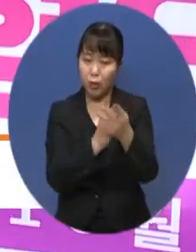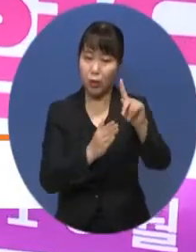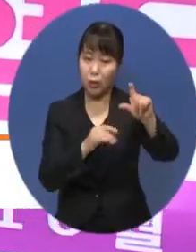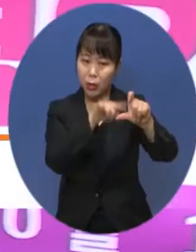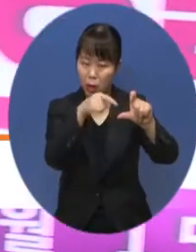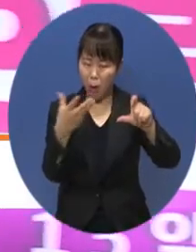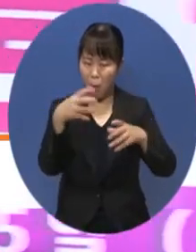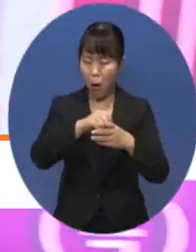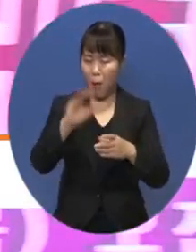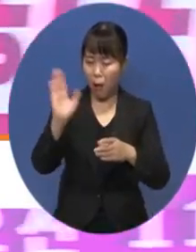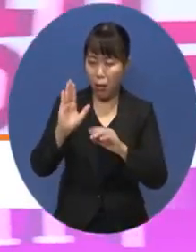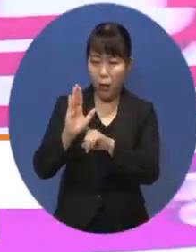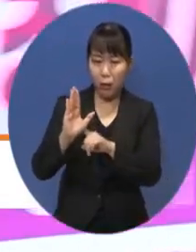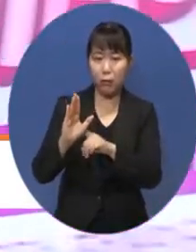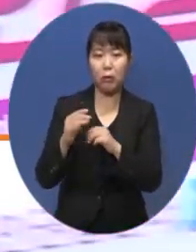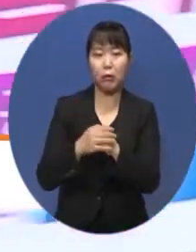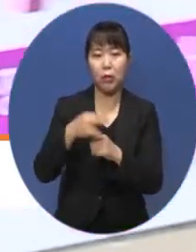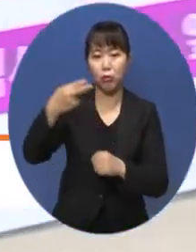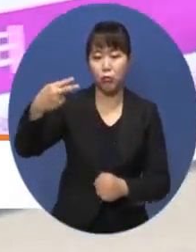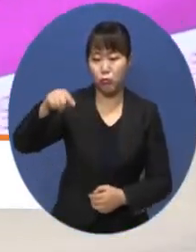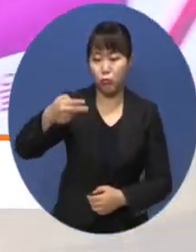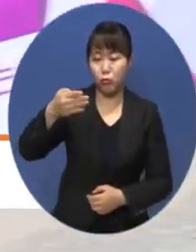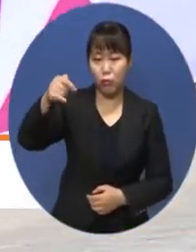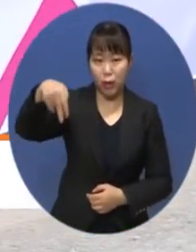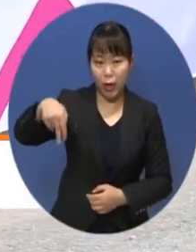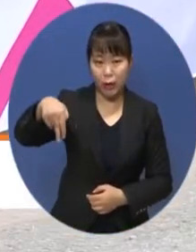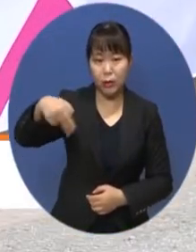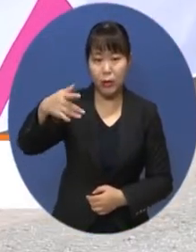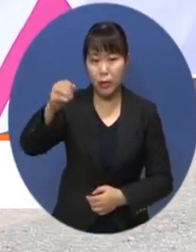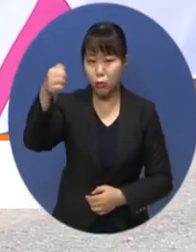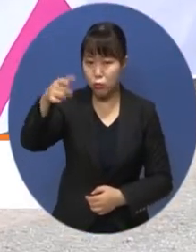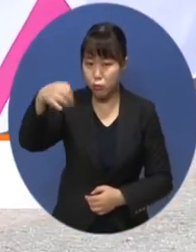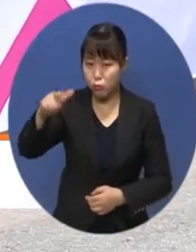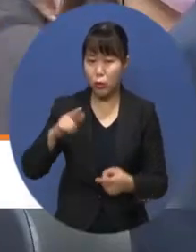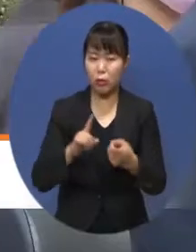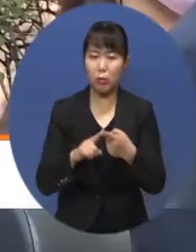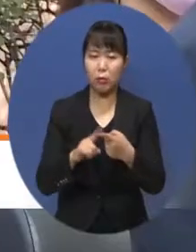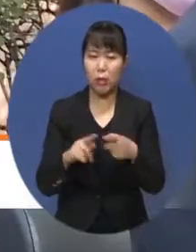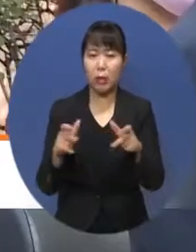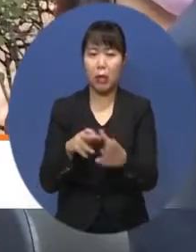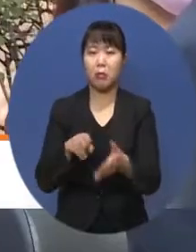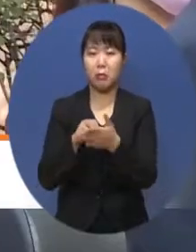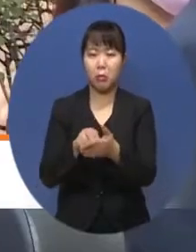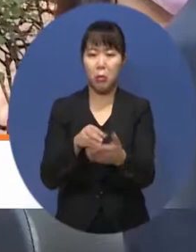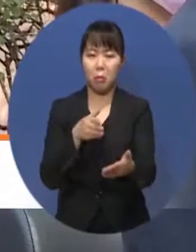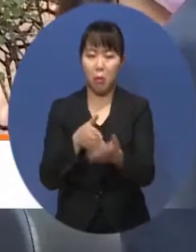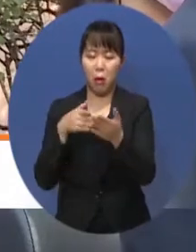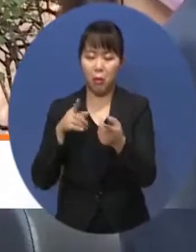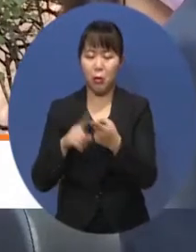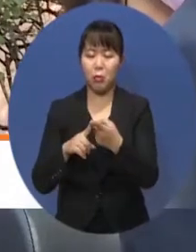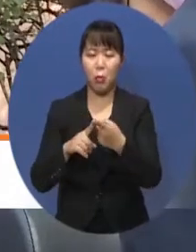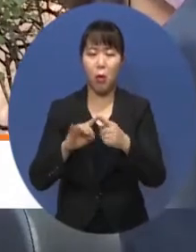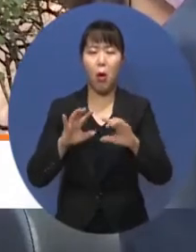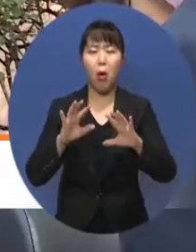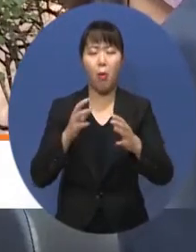유형에 포함되지 않은 뚜렛 증후군에 대한 장애 등록 거부가 위법이라 판결한 바